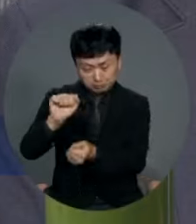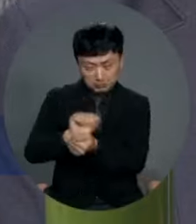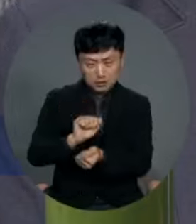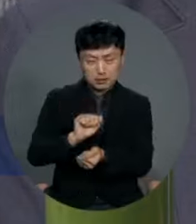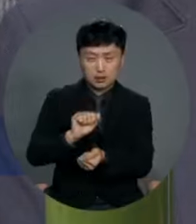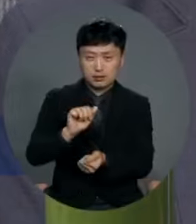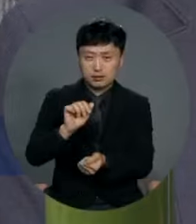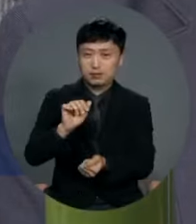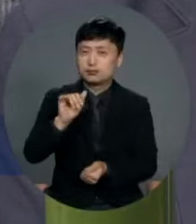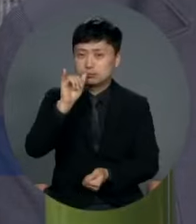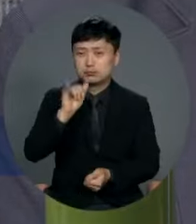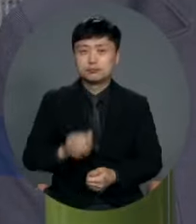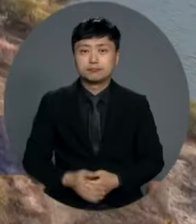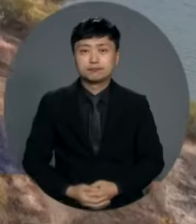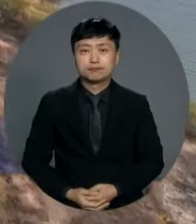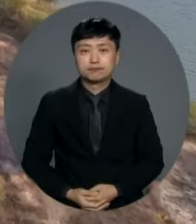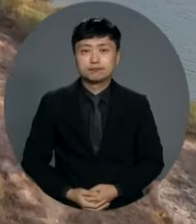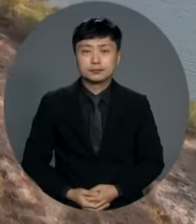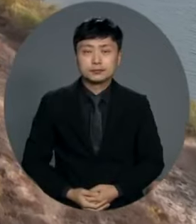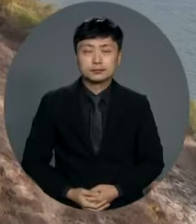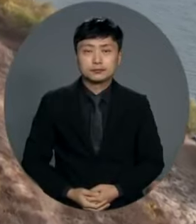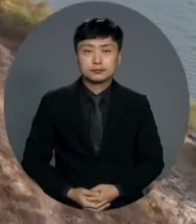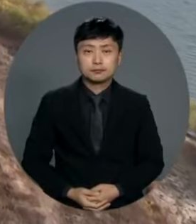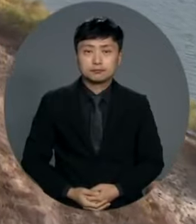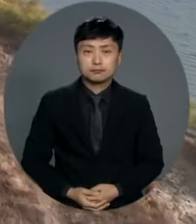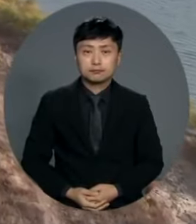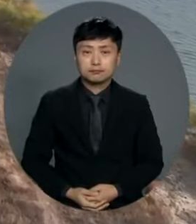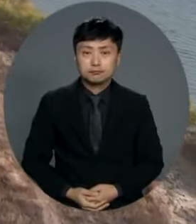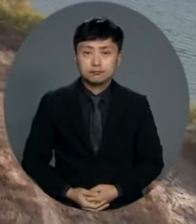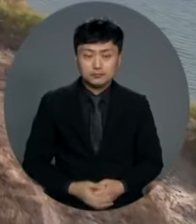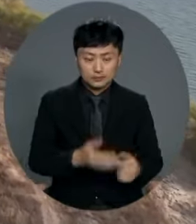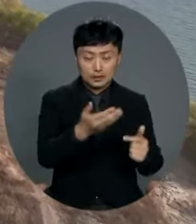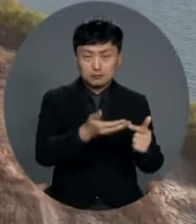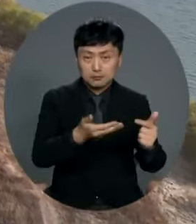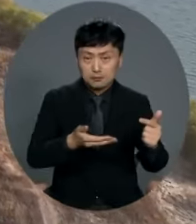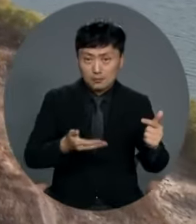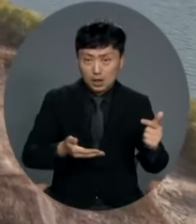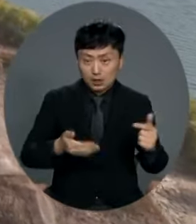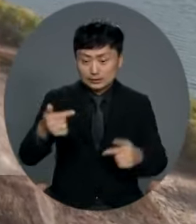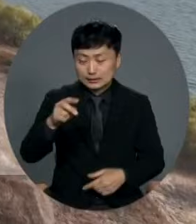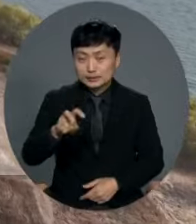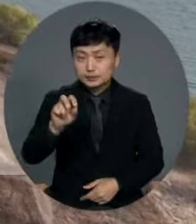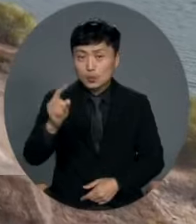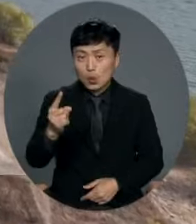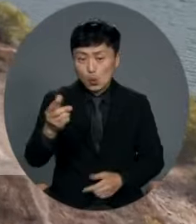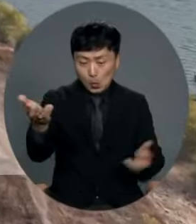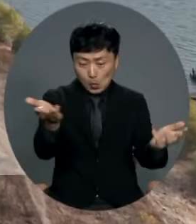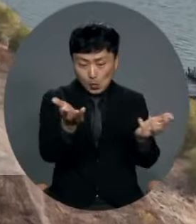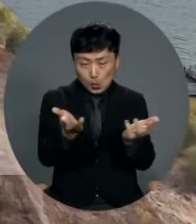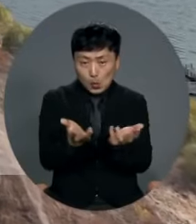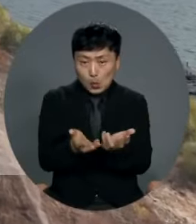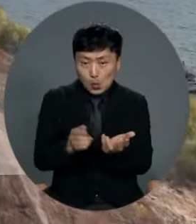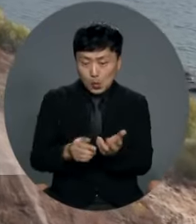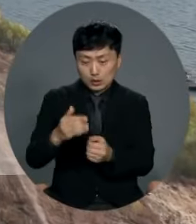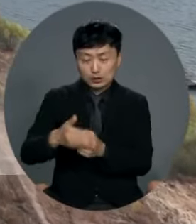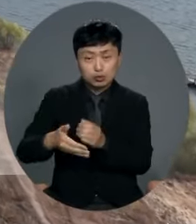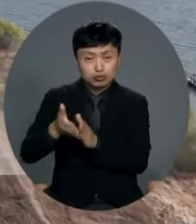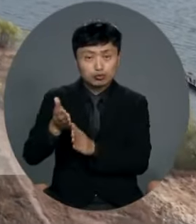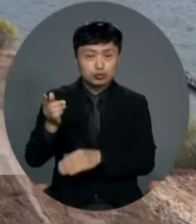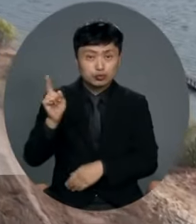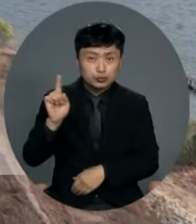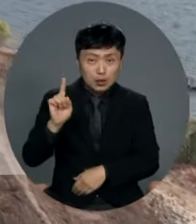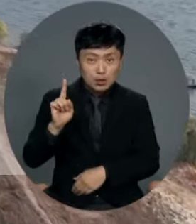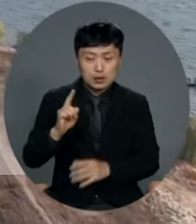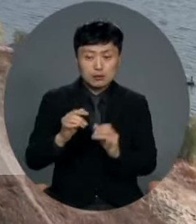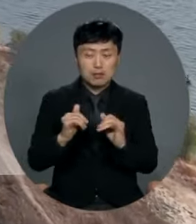어 나왔습니다 그런데 이런 낙동강과 합류하는 금호강의 대구 씨가 관광객 유치를 위해